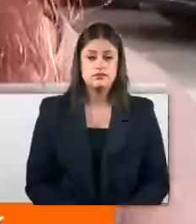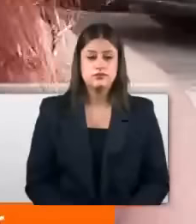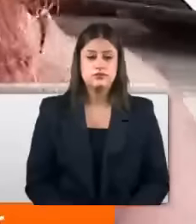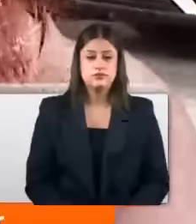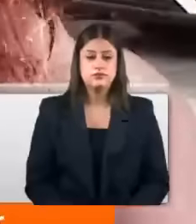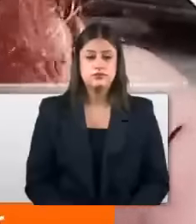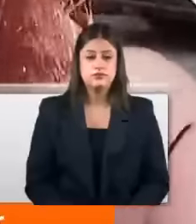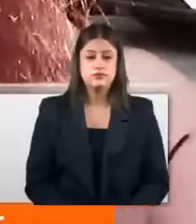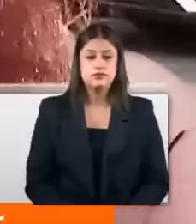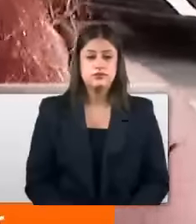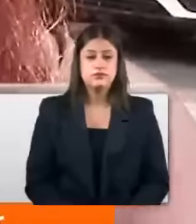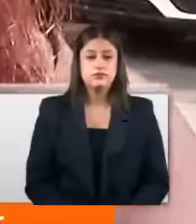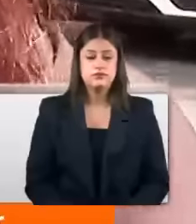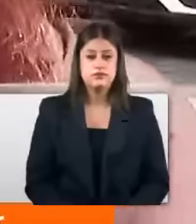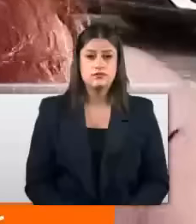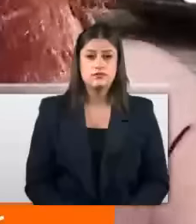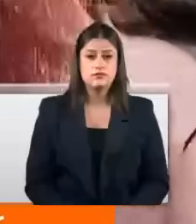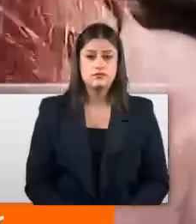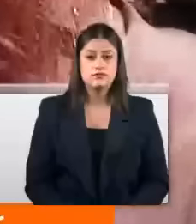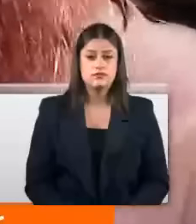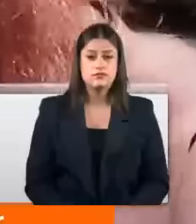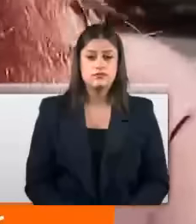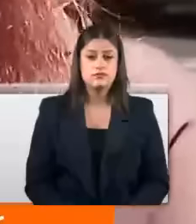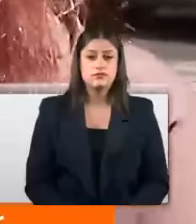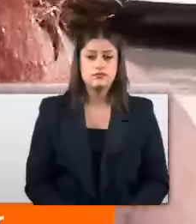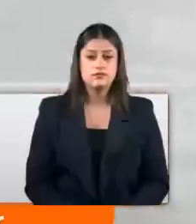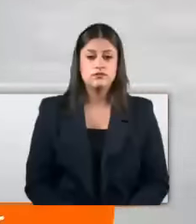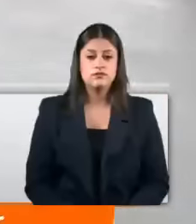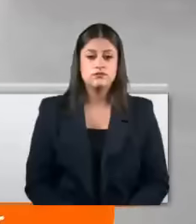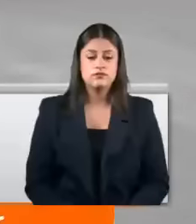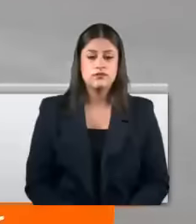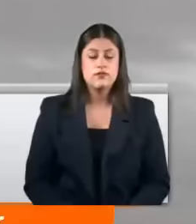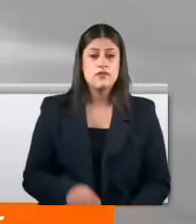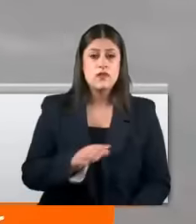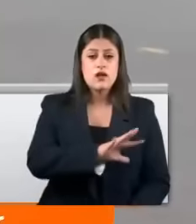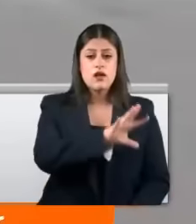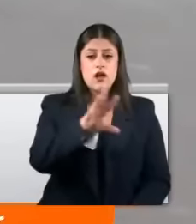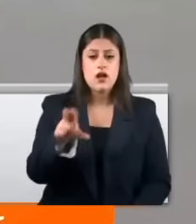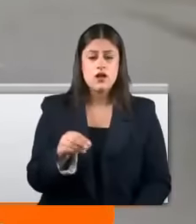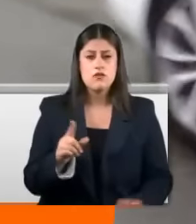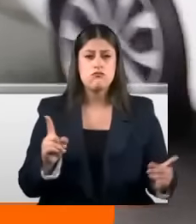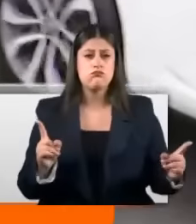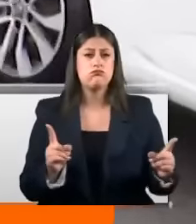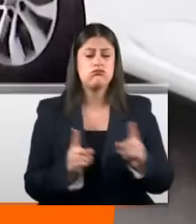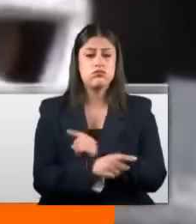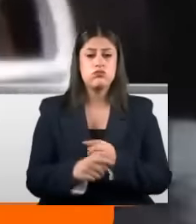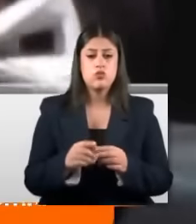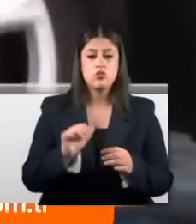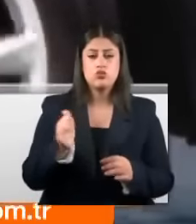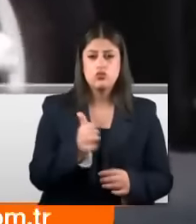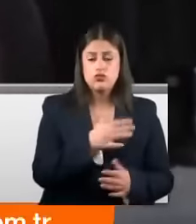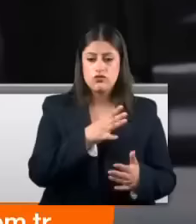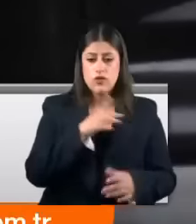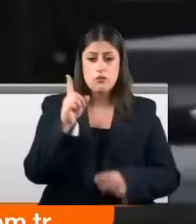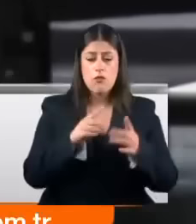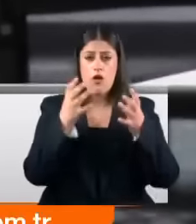Taleplerimiz bu ara yoğun. Gerçekten etkileşim alıyoruz yani hasarlılara. Hepsi birbirinden lüks. Bazıları da ağır hasarlı. Bu